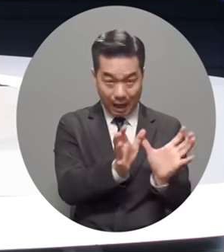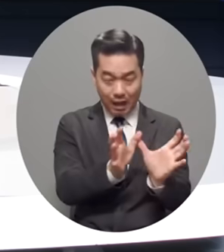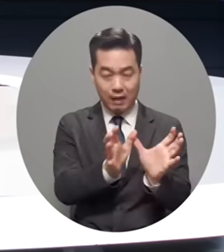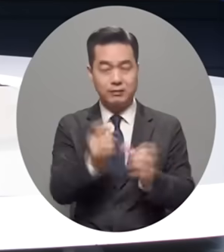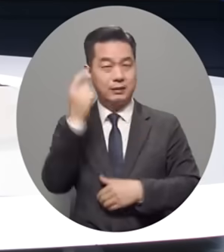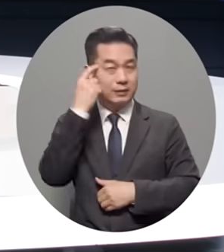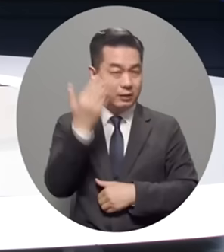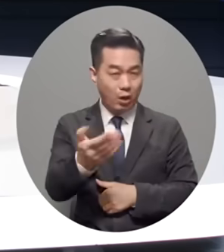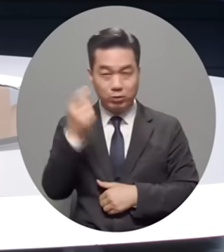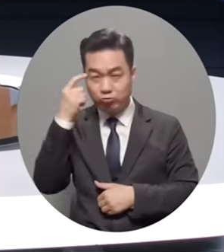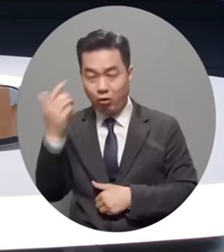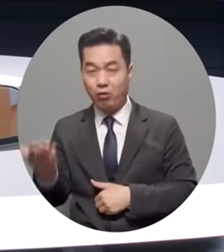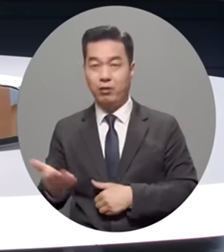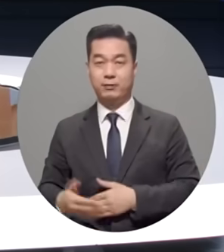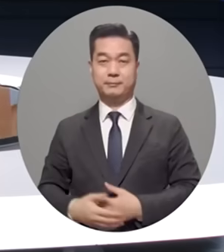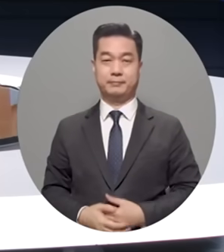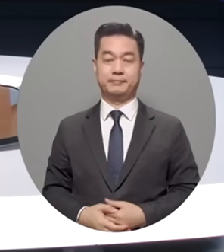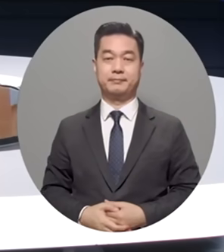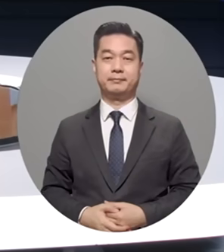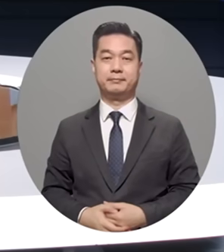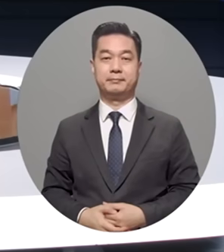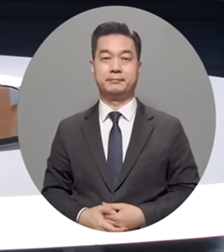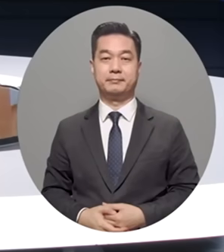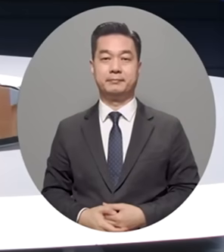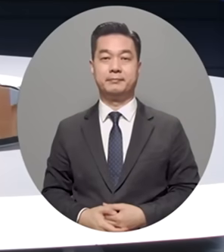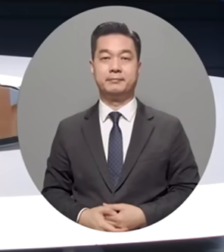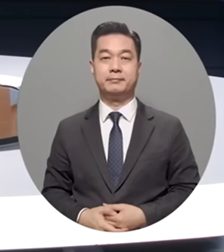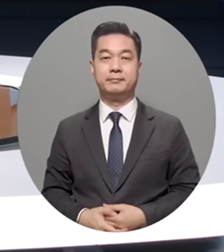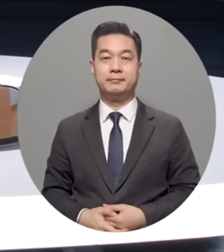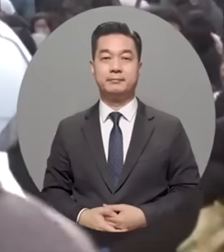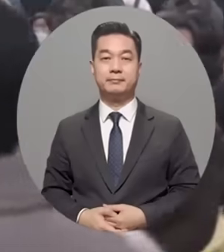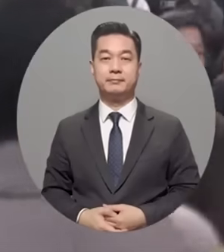물어봤습니다. 이 내용은 구승은 기자가 소개해드리겠습니다.